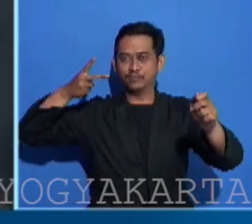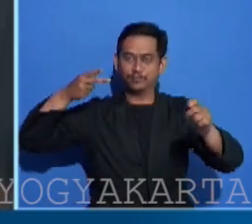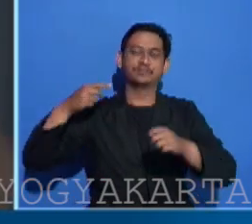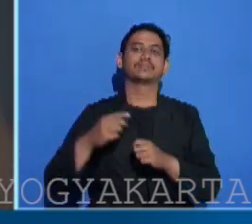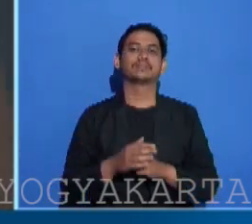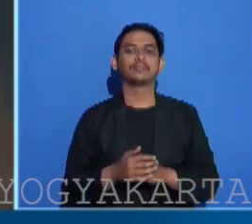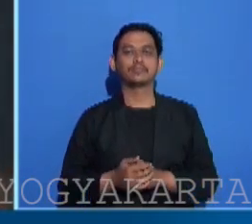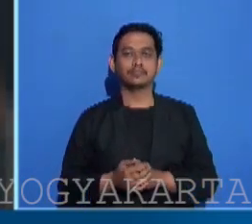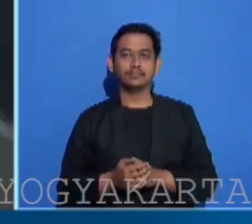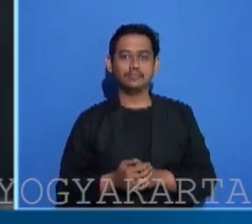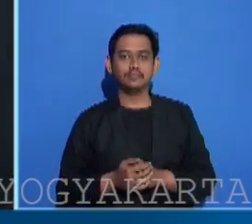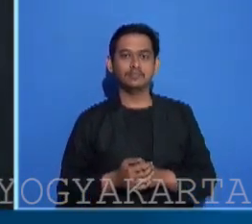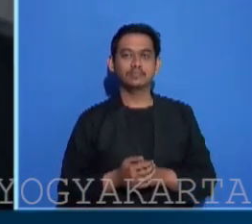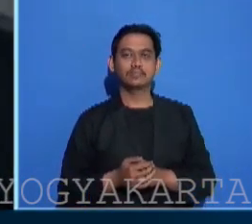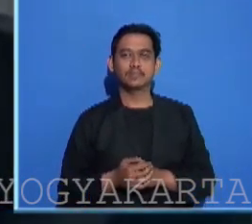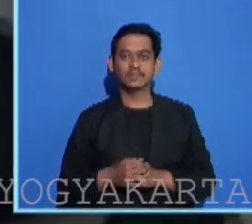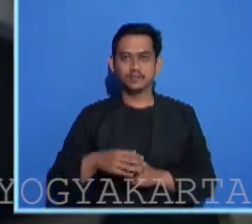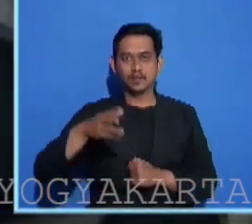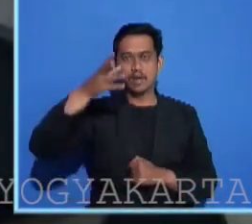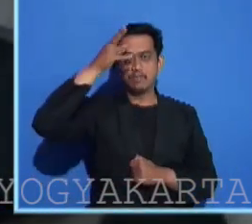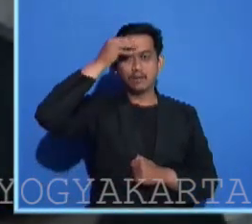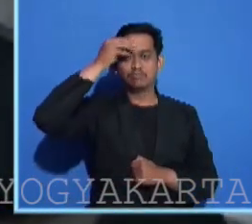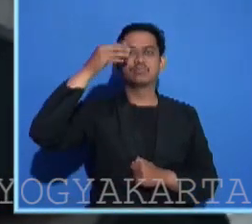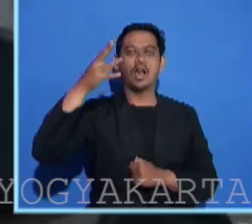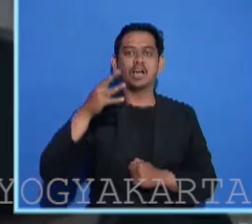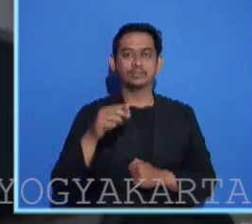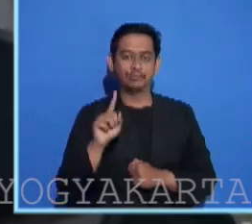bambu, juga mendapatkan pengetahuan tata cara penggunaannya.